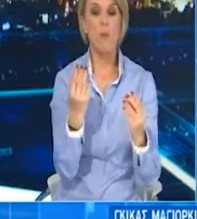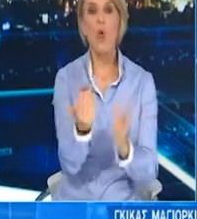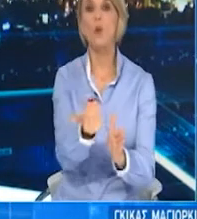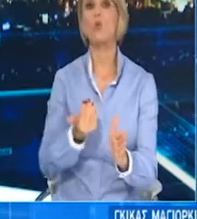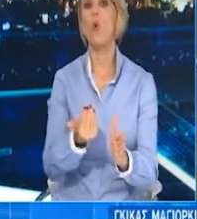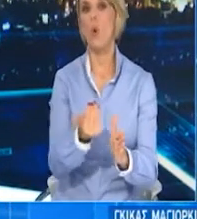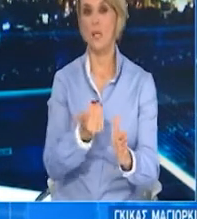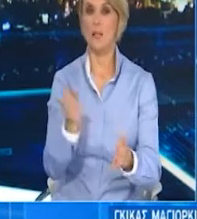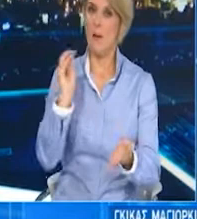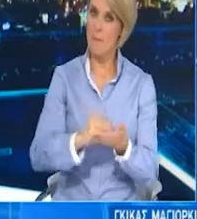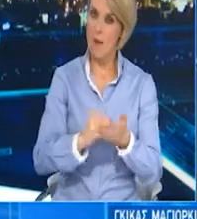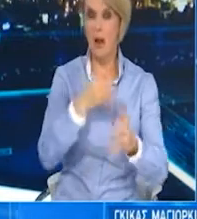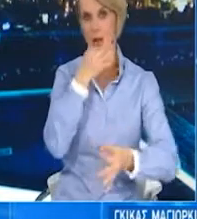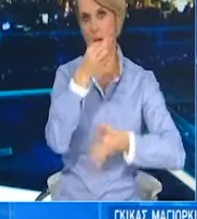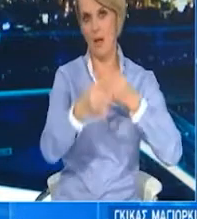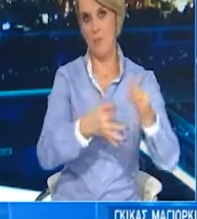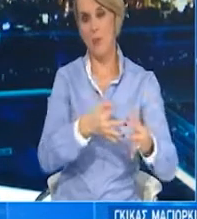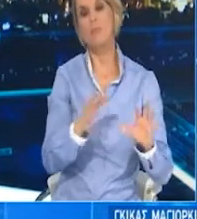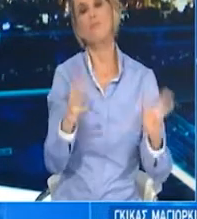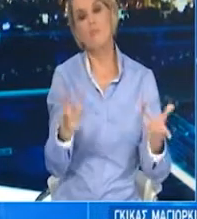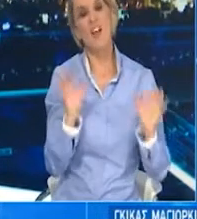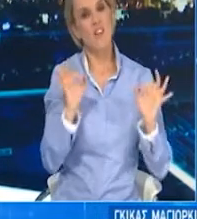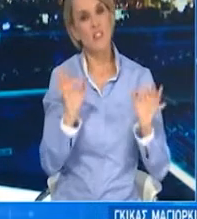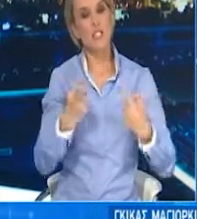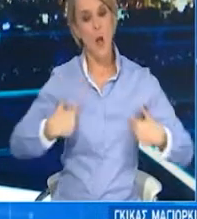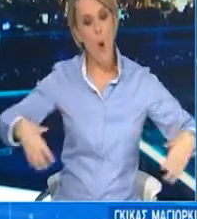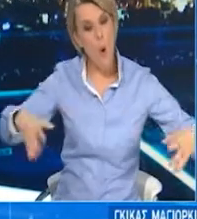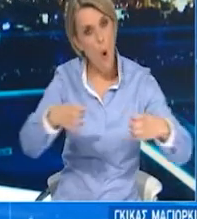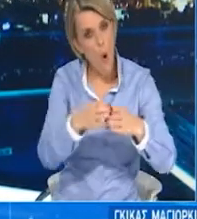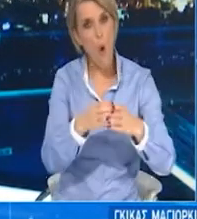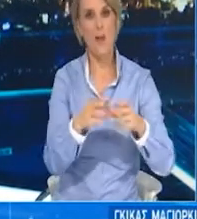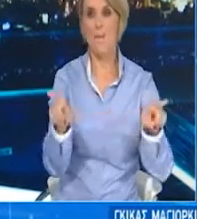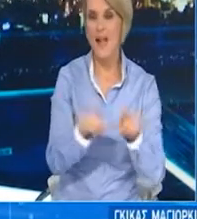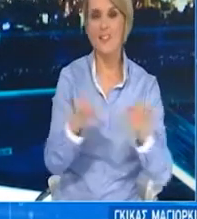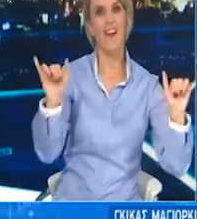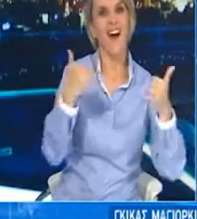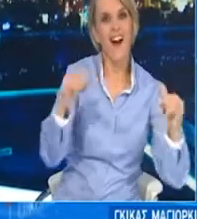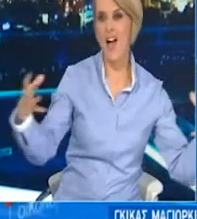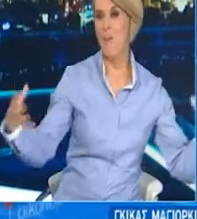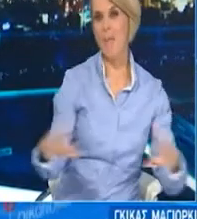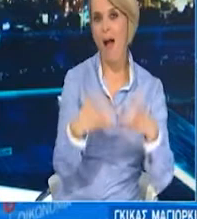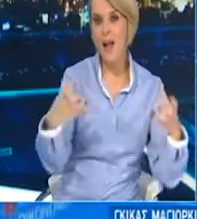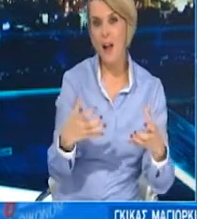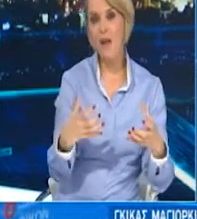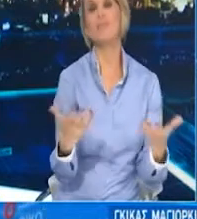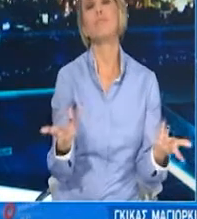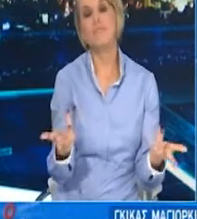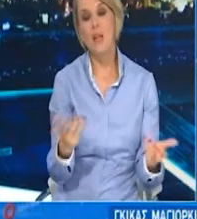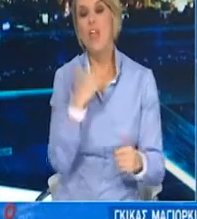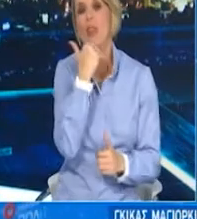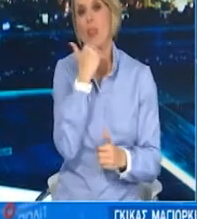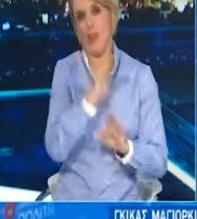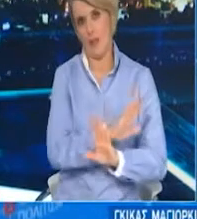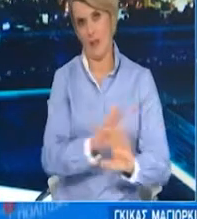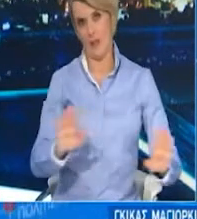επαναλάβω ακόμα μία φορά ότι το ιδανικό θα ήταν να κάνουμε τις γιορτές με την οικογένειά μας μόνο και να αποφύγουμε τη συνάντηση με διαφορετικά νοικοκυριά.